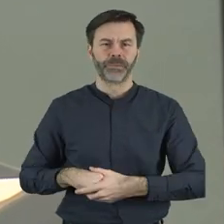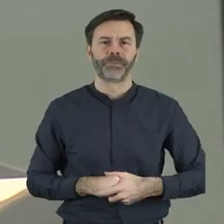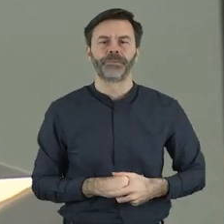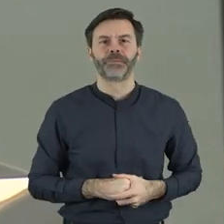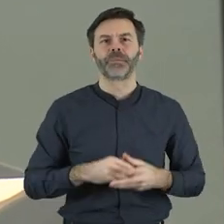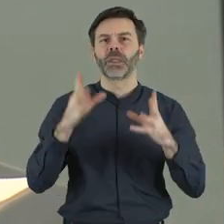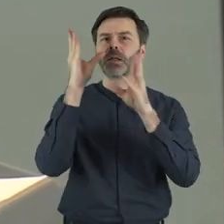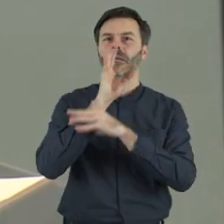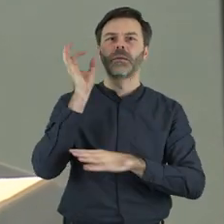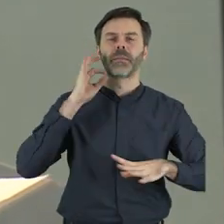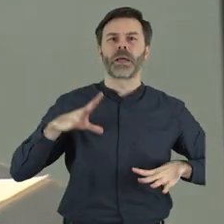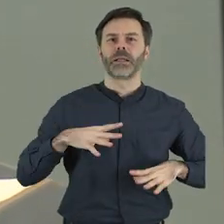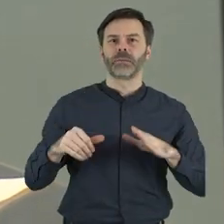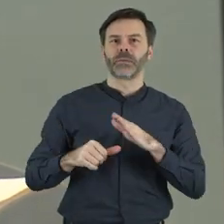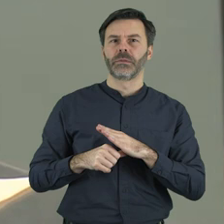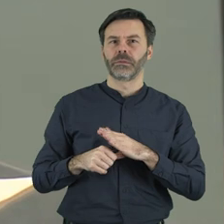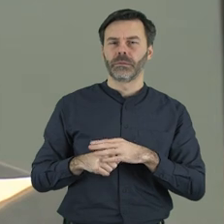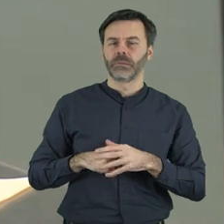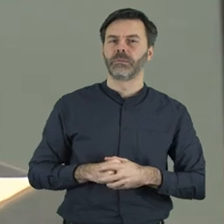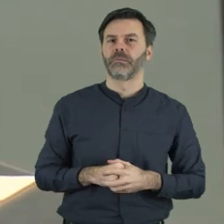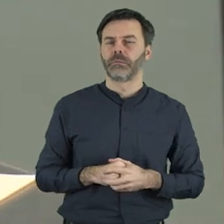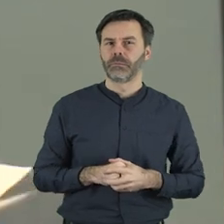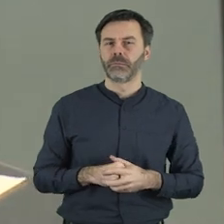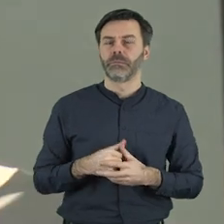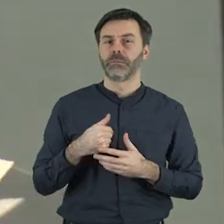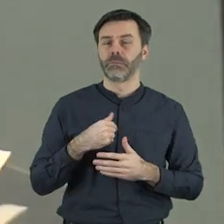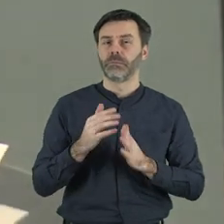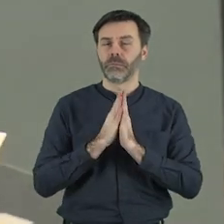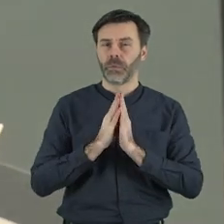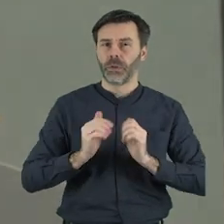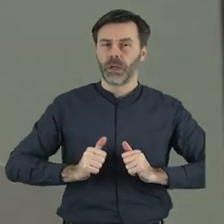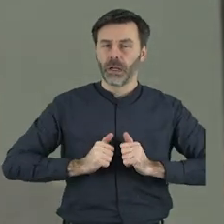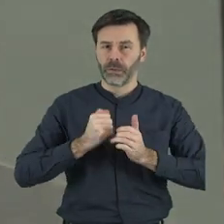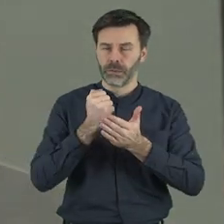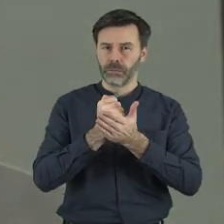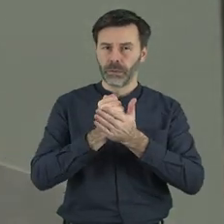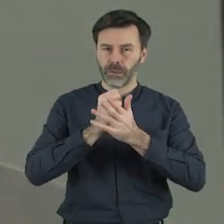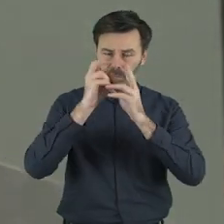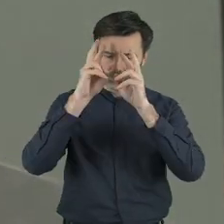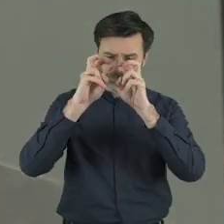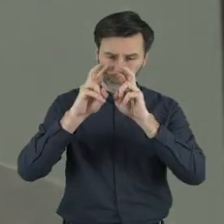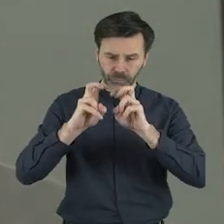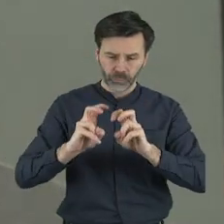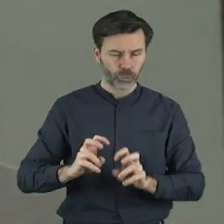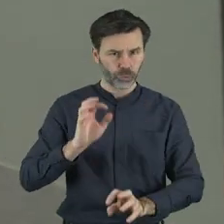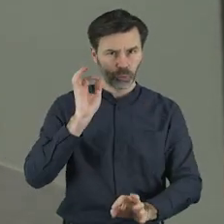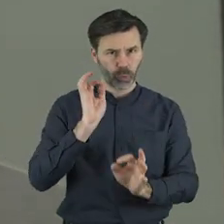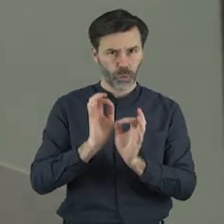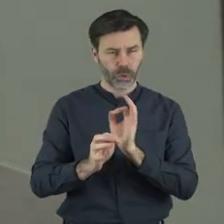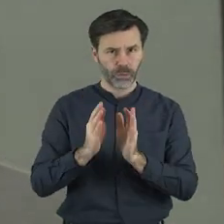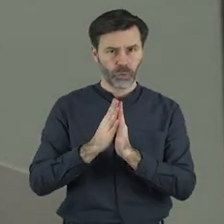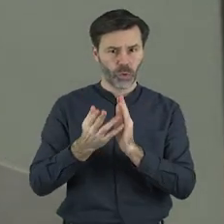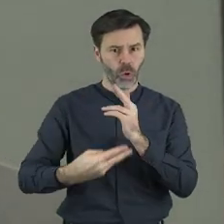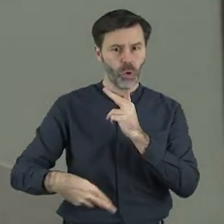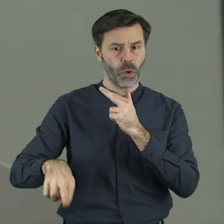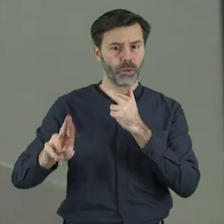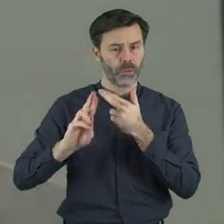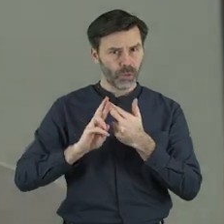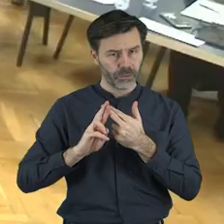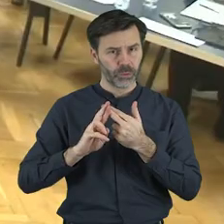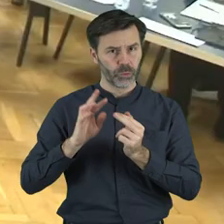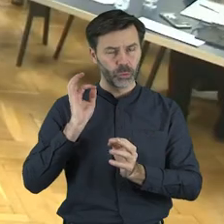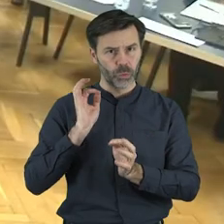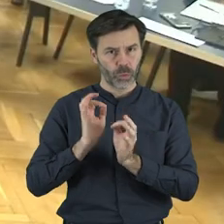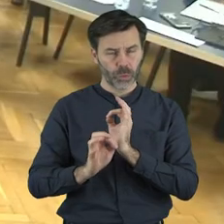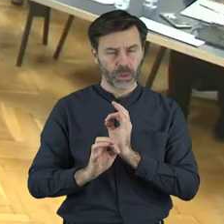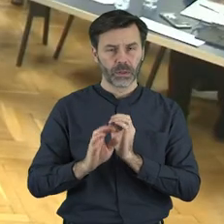o dogłębne zbadanie sprawy i odpowiedź na zadanie pytania. Pozwoli to rozwiązać wątpliwości i uczciwie konkurencyjnie podejść do konkursu na wybór lokalnej strategii